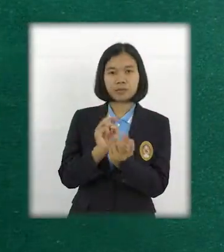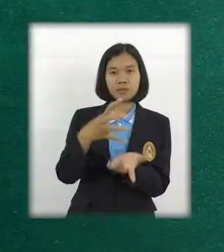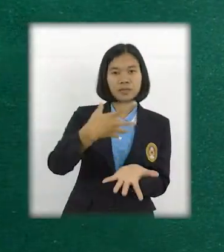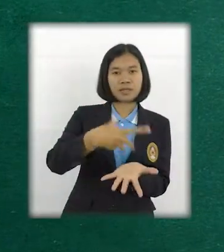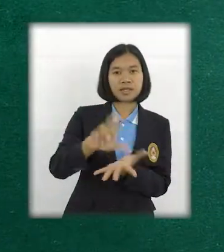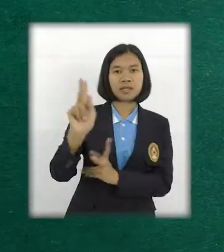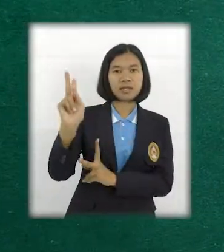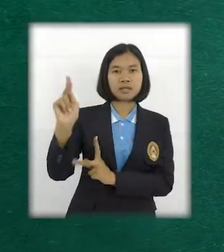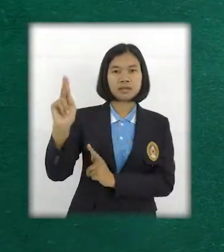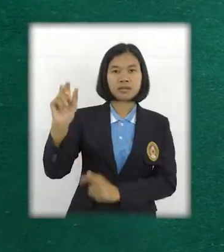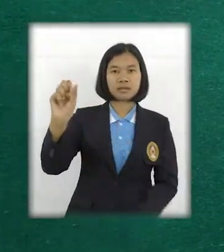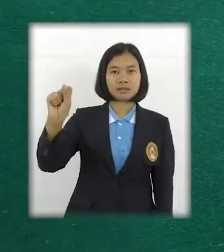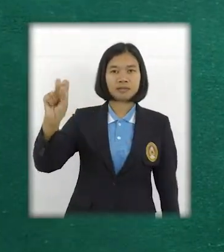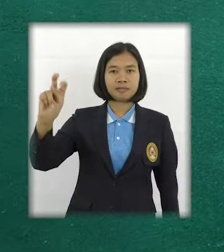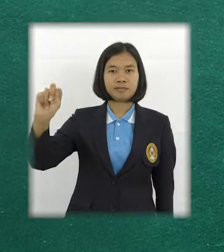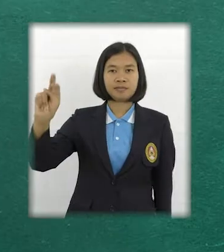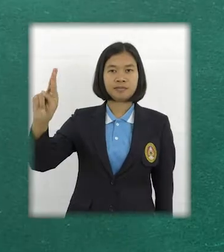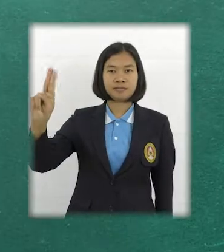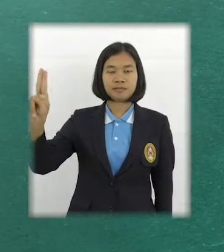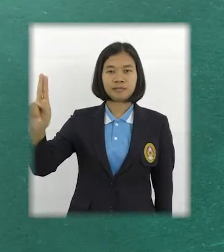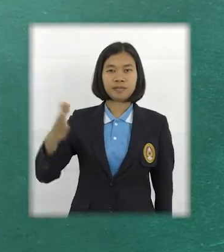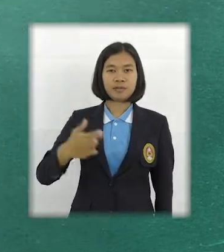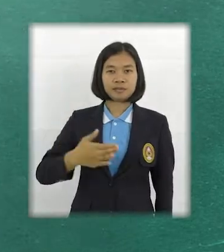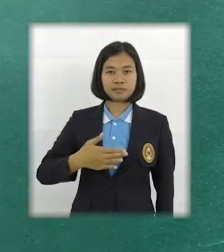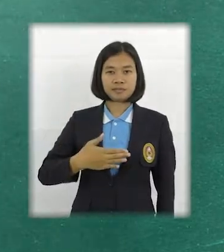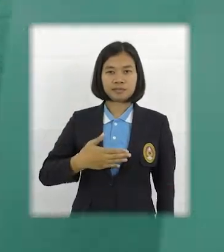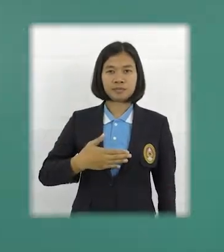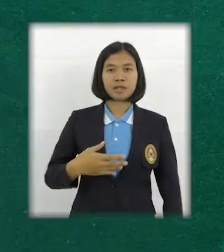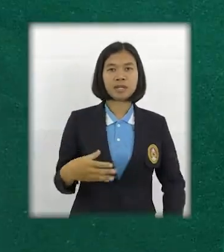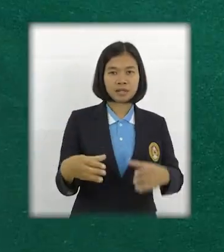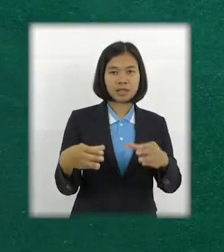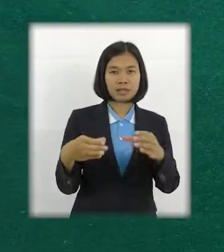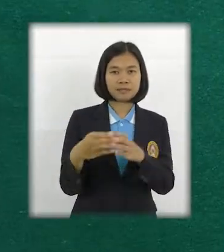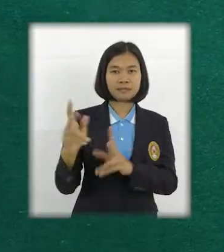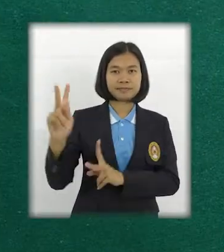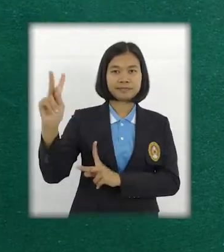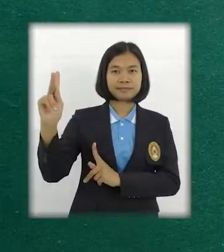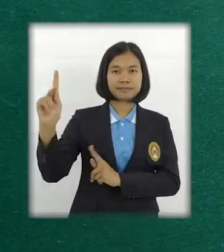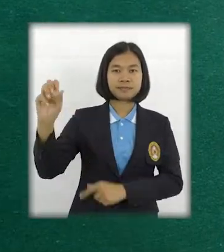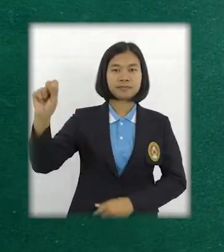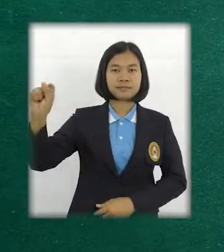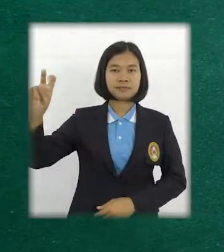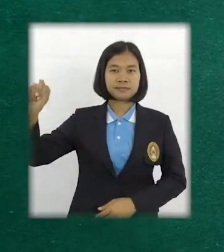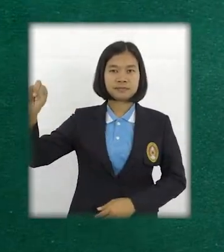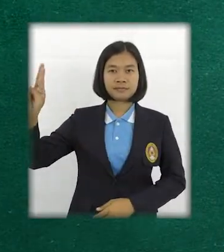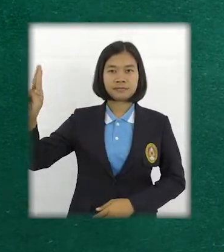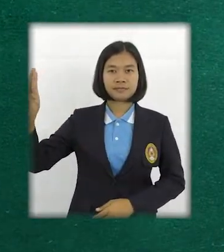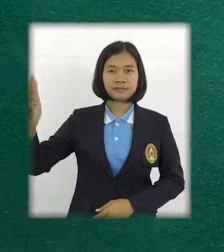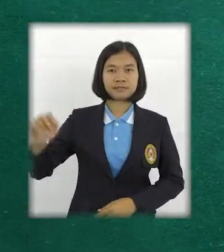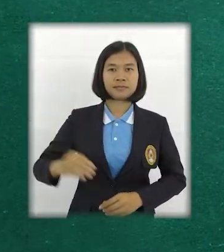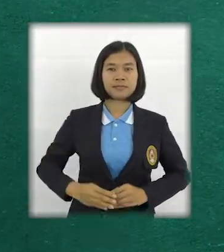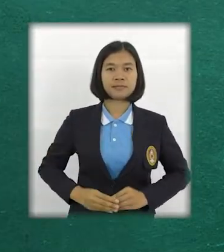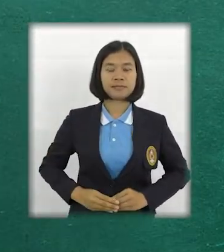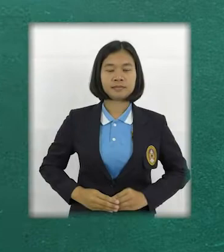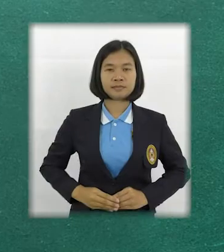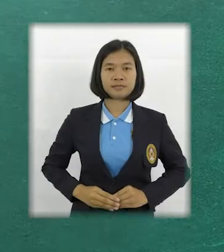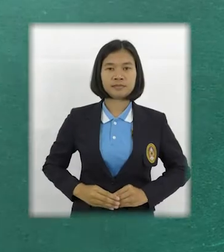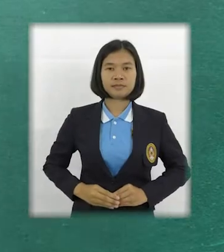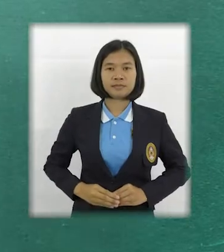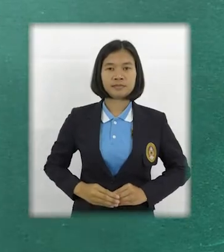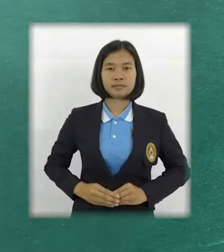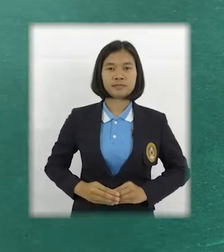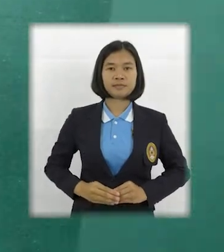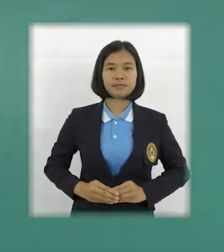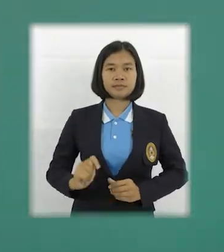สวัสดีค่ะพบกับการรายงานข่าว SNRU News กับดิฉันออนปริยาสินยูและทีมข่าว SNRU News ค่ะข่าวแ